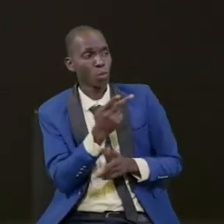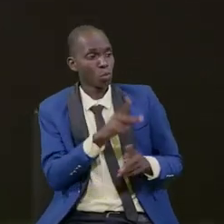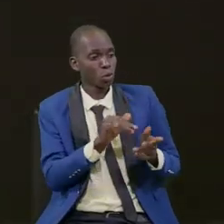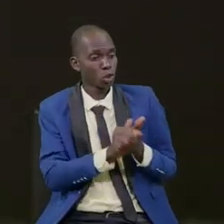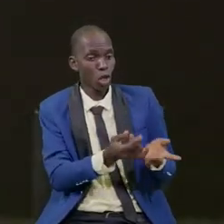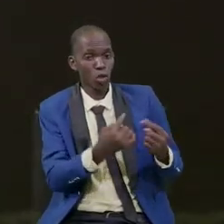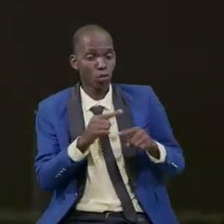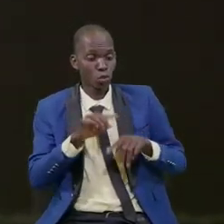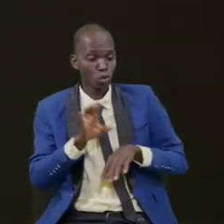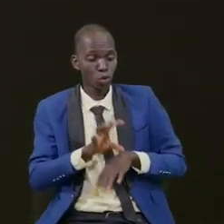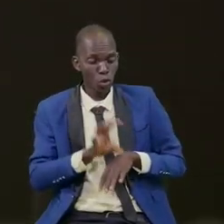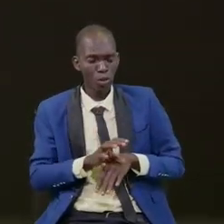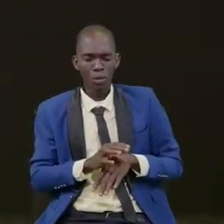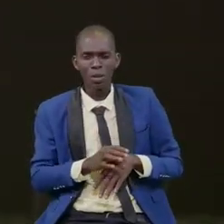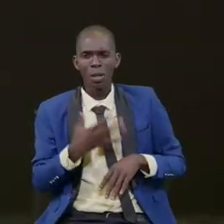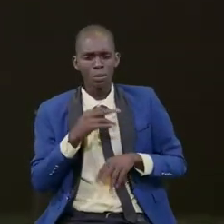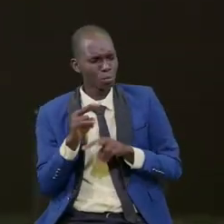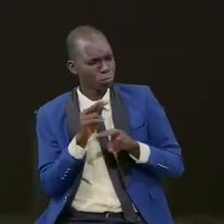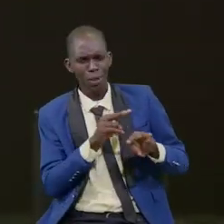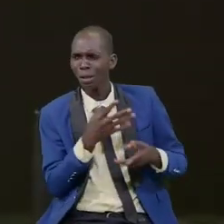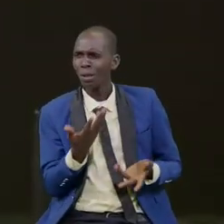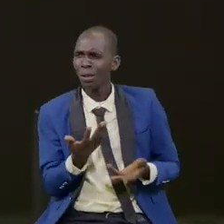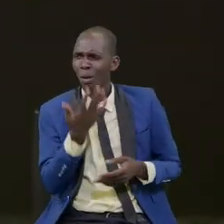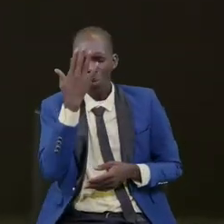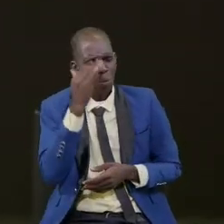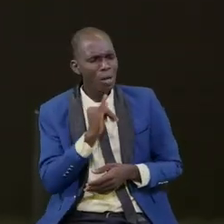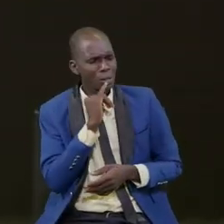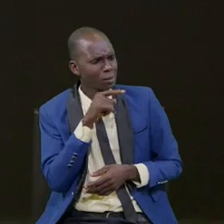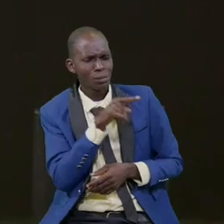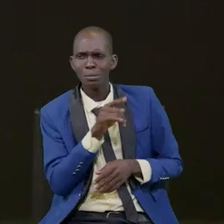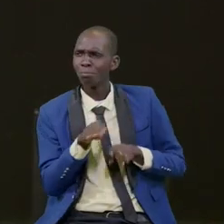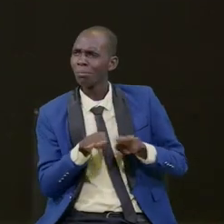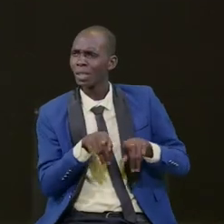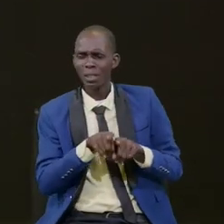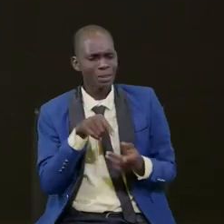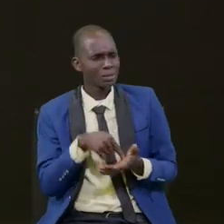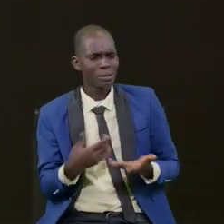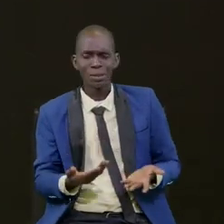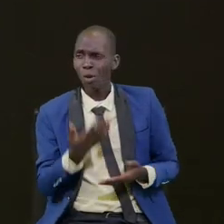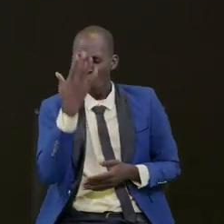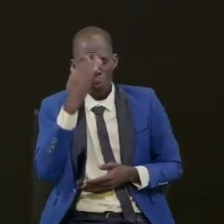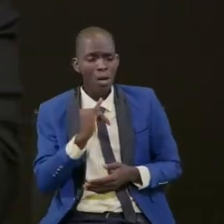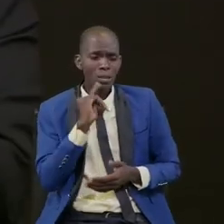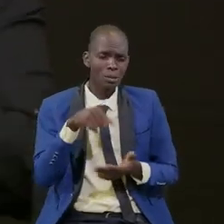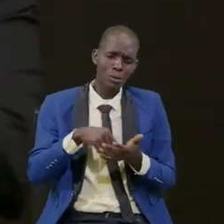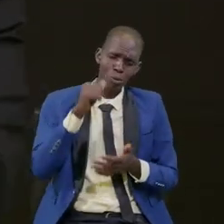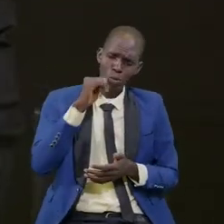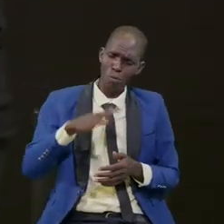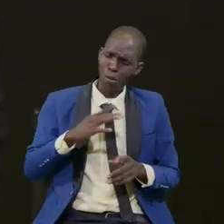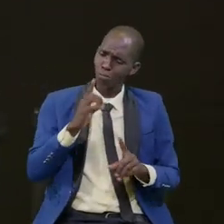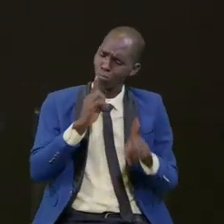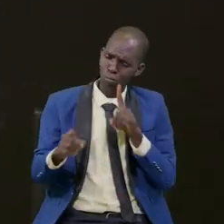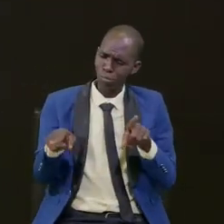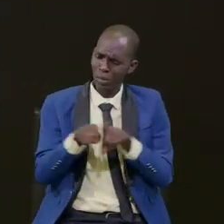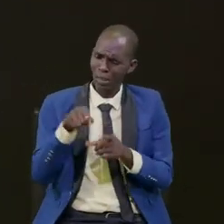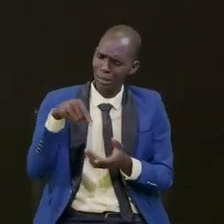et on les regarde, on les voit, on dit, mais pourquoi l'homme là agit de cette manière? Pourquoi cette femme parle